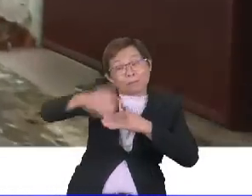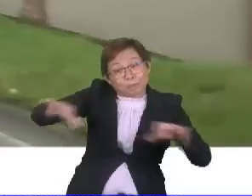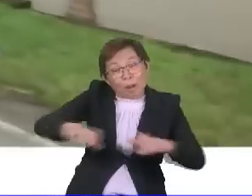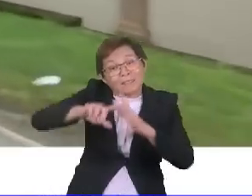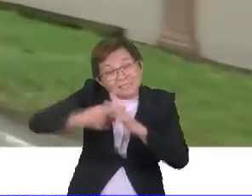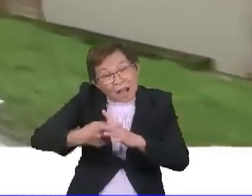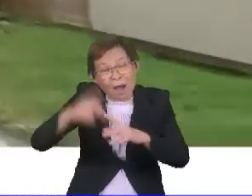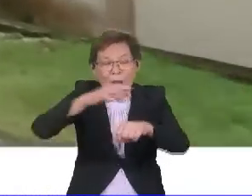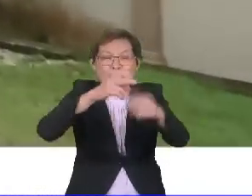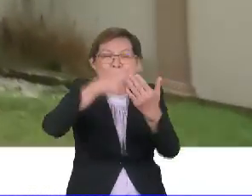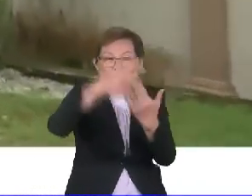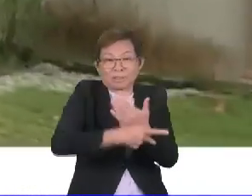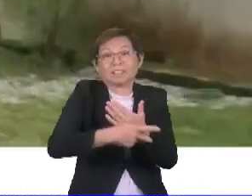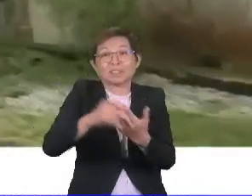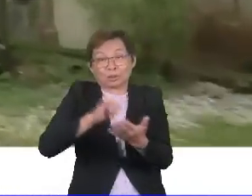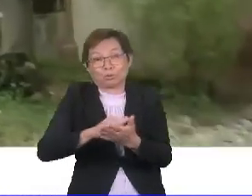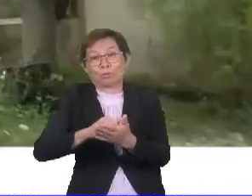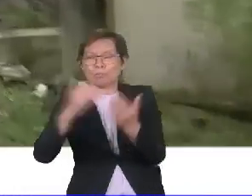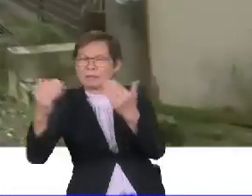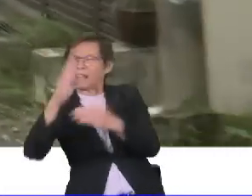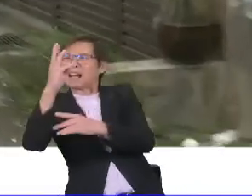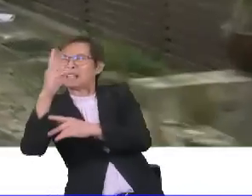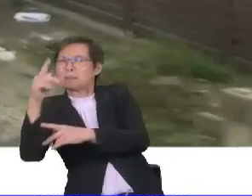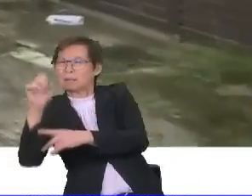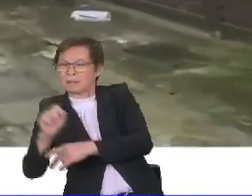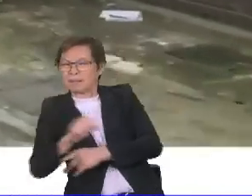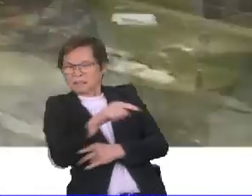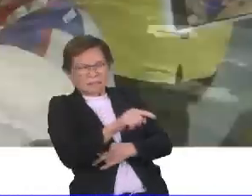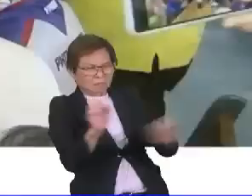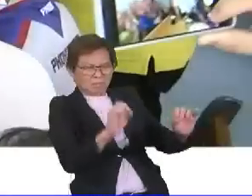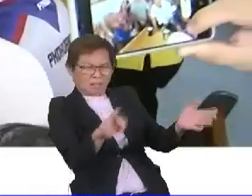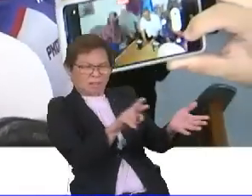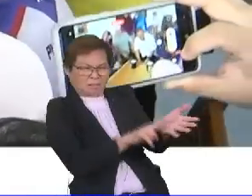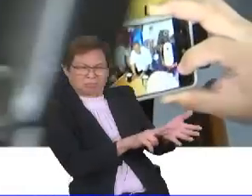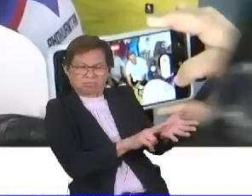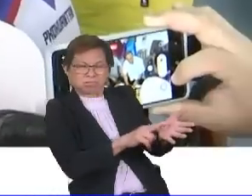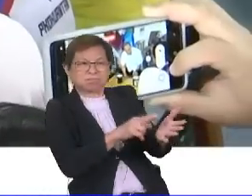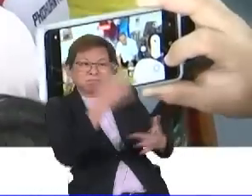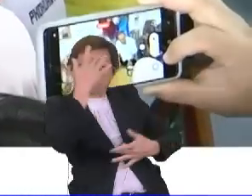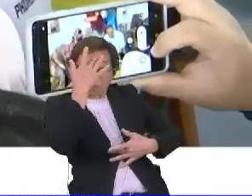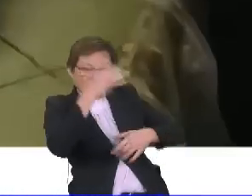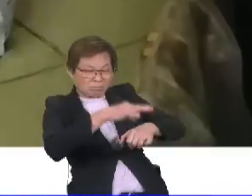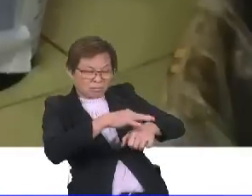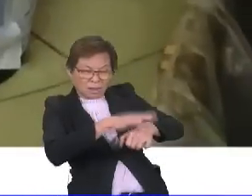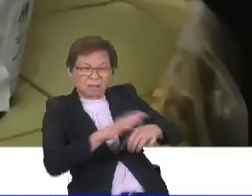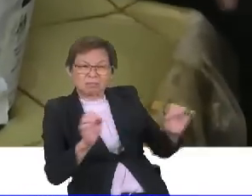berbanding 6 case sebelumnya merekalah Taman impianku tidak mencatatkan seorang kiss demam tinggi